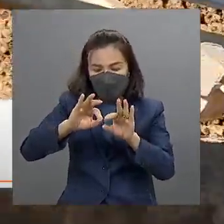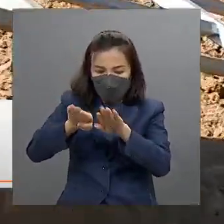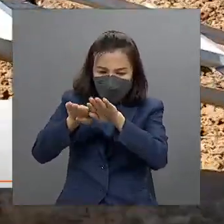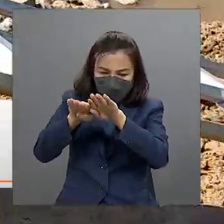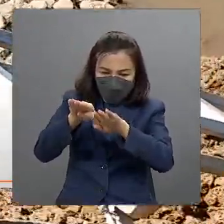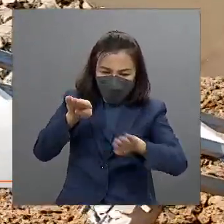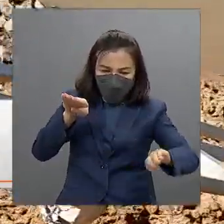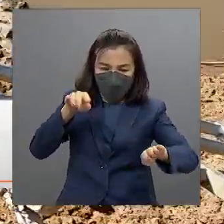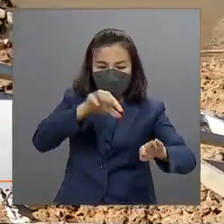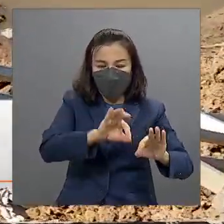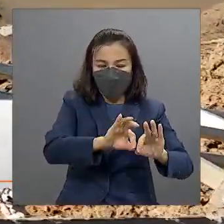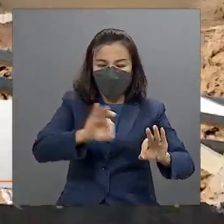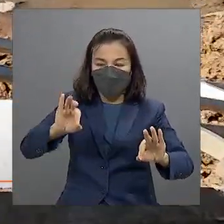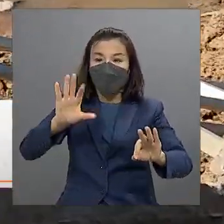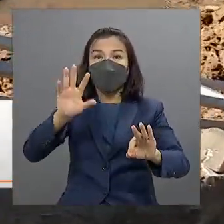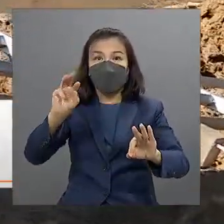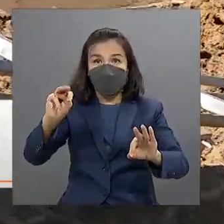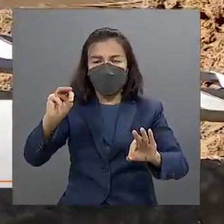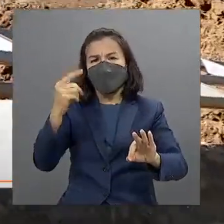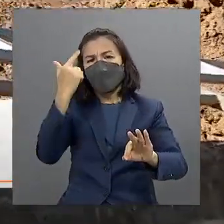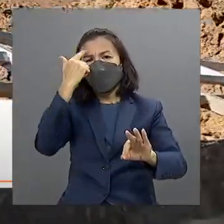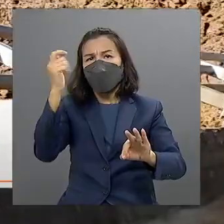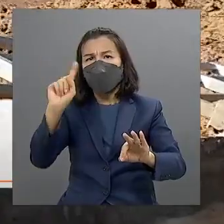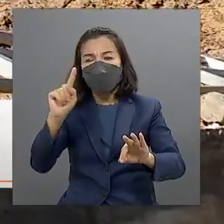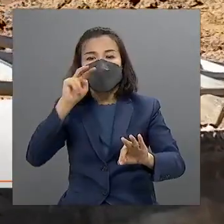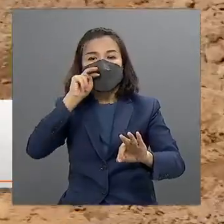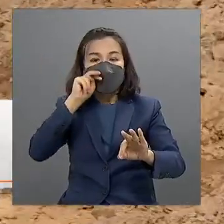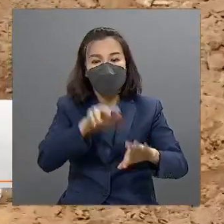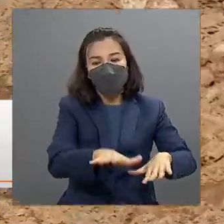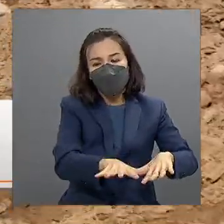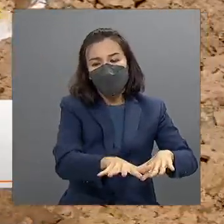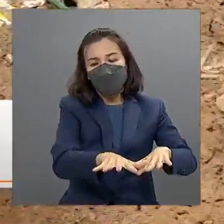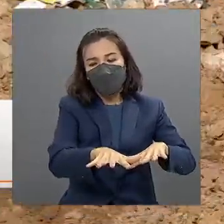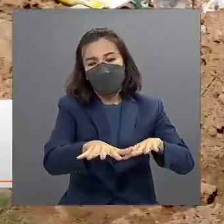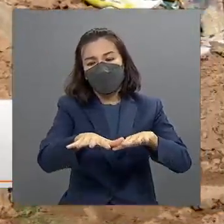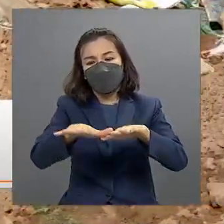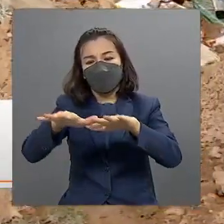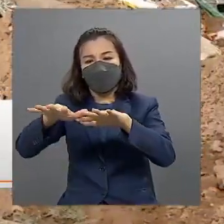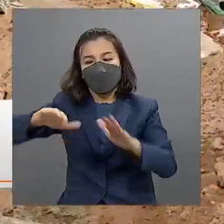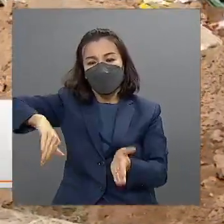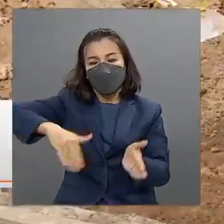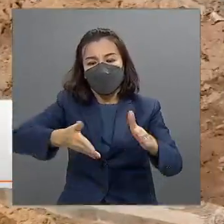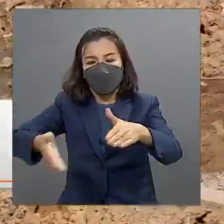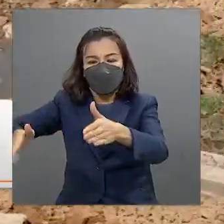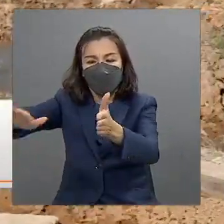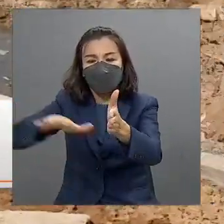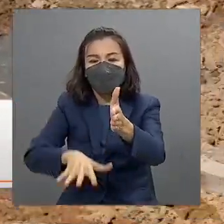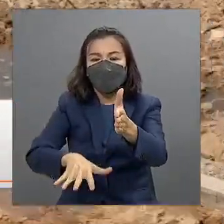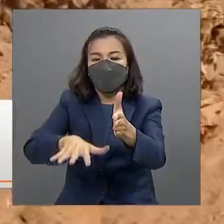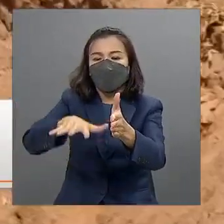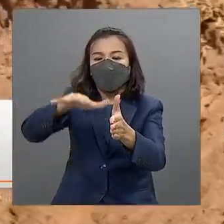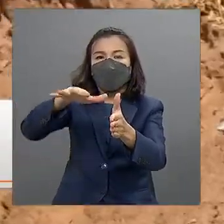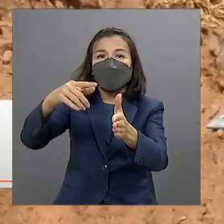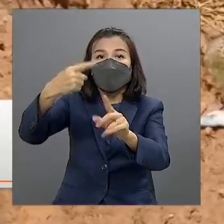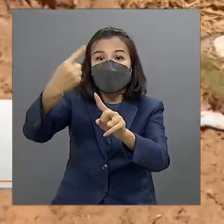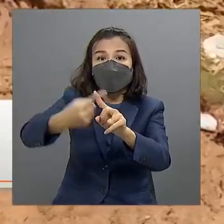ี้สาเหตุกเกิดจากน้ำชี มันเออล้นตลิงตั้แต่ช่งตัลาคมถึงพริศษษณกายนที่ผ่านมาดินมันอุ้มน้ำเอาไ